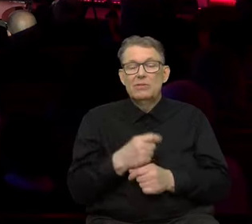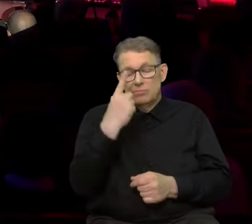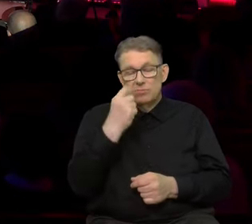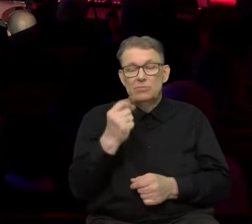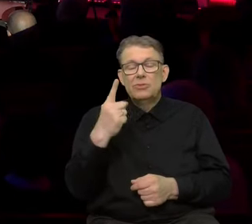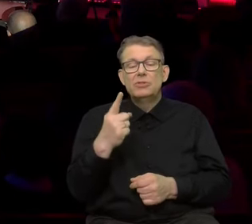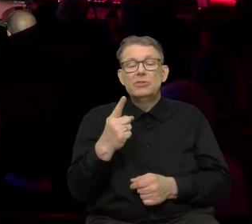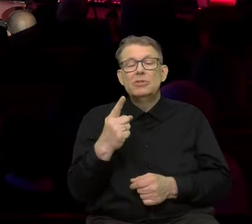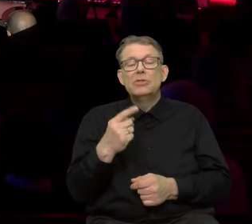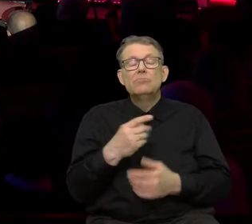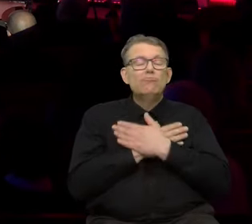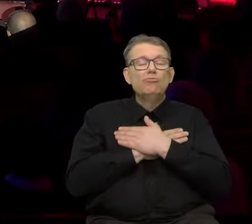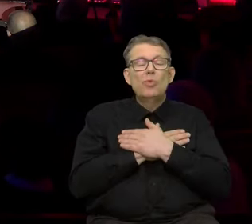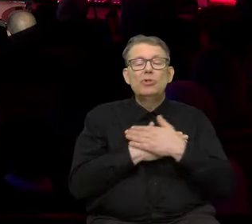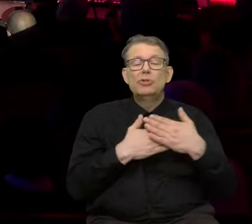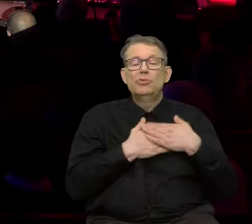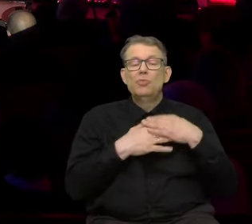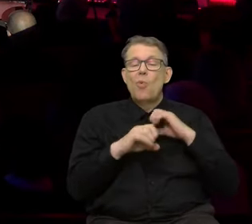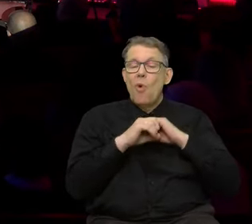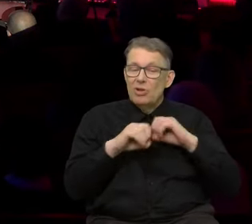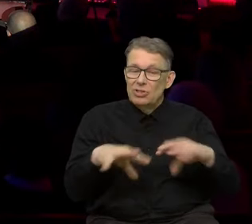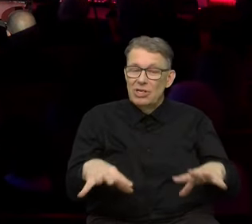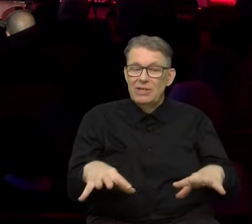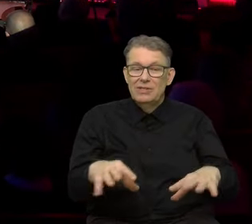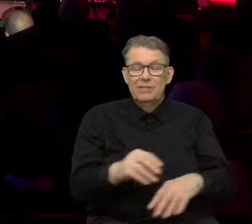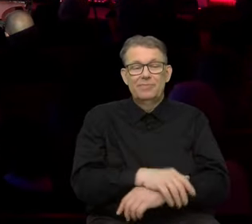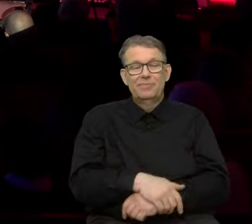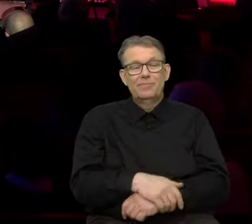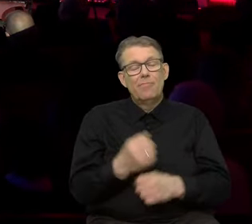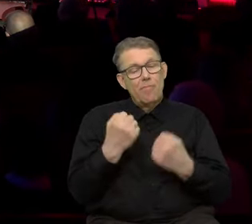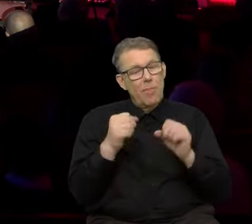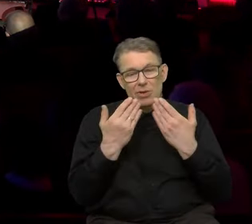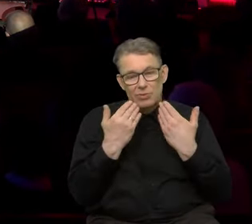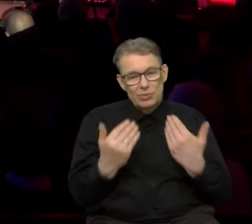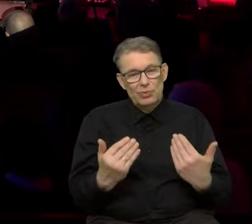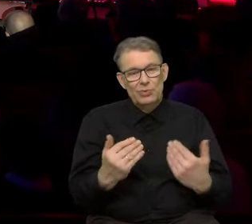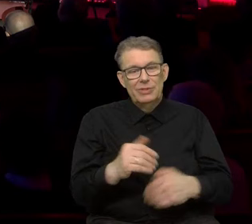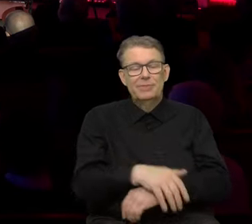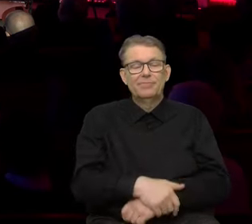miłosiernej, czyli miłosierdzia. Bardzo dziękuję.